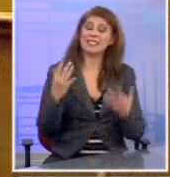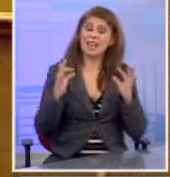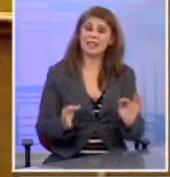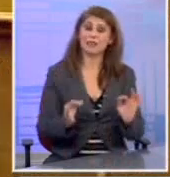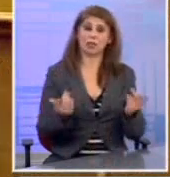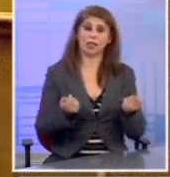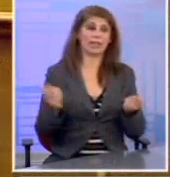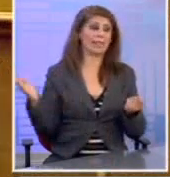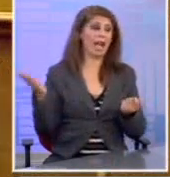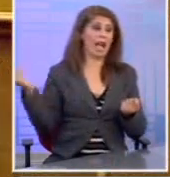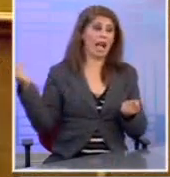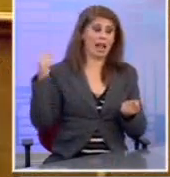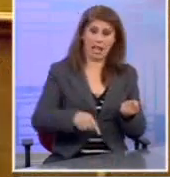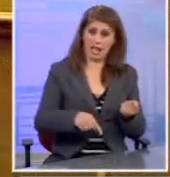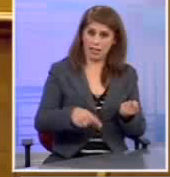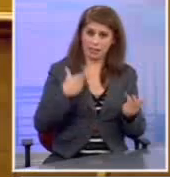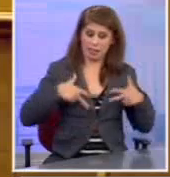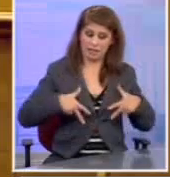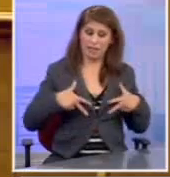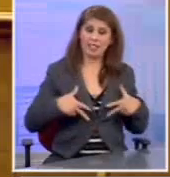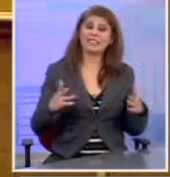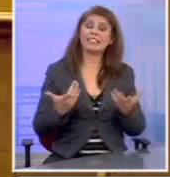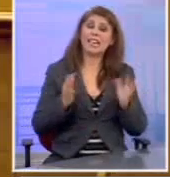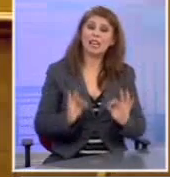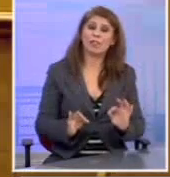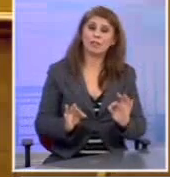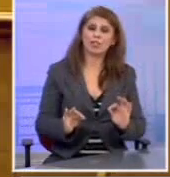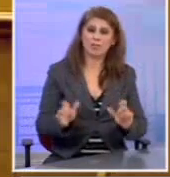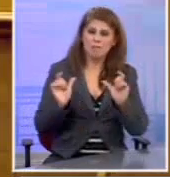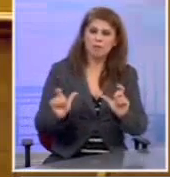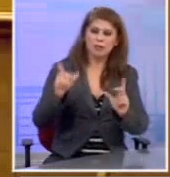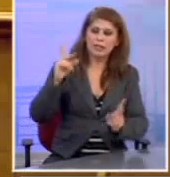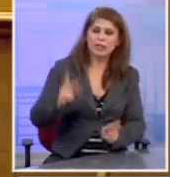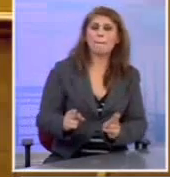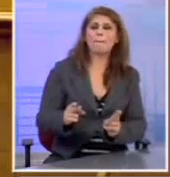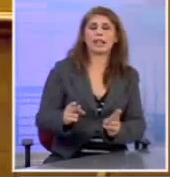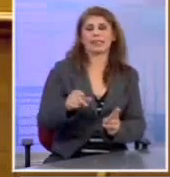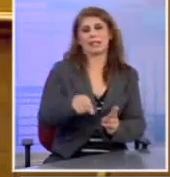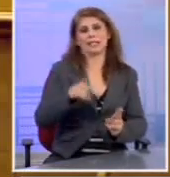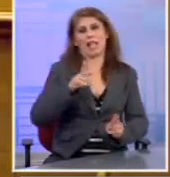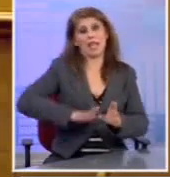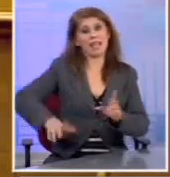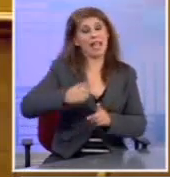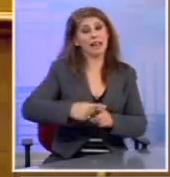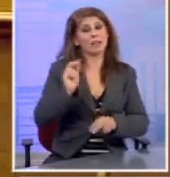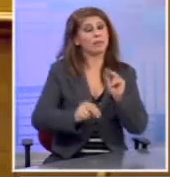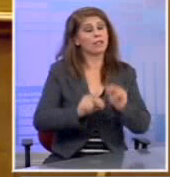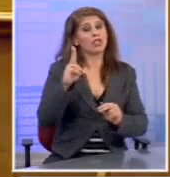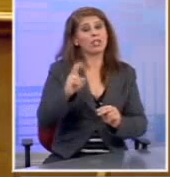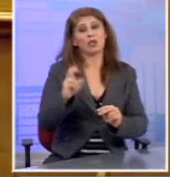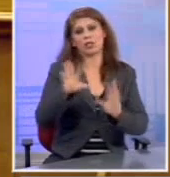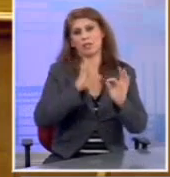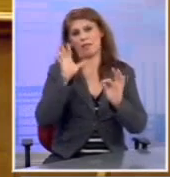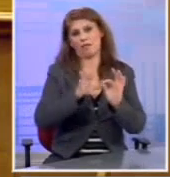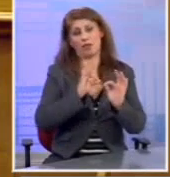αν ερχόσασταν στην κυβέρνηση και τι ακριβώς απέτρεψε ο ελληνικός λαός με την ψήφο του στις 20 του Σεπτέμβρη. Κάτι που ξεχνάτε,